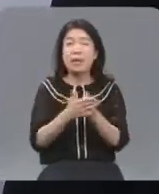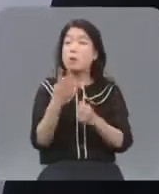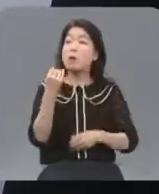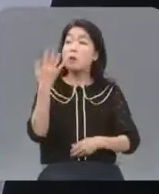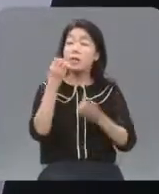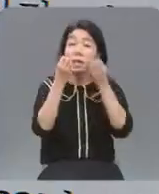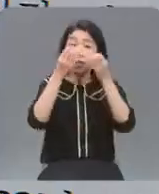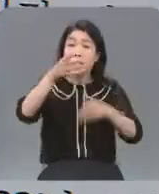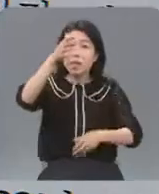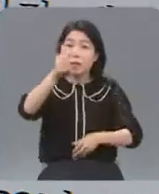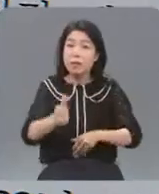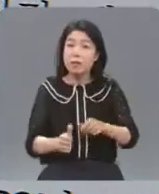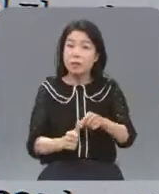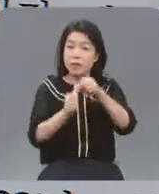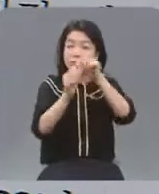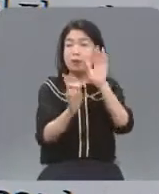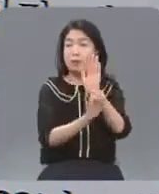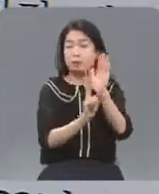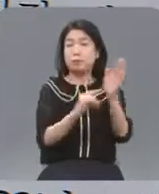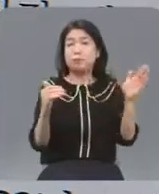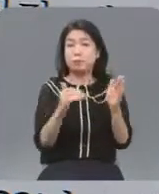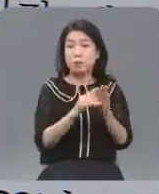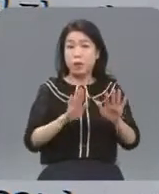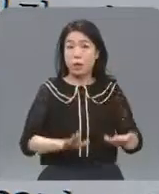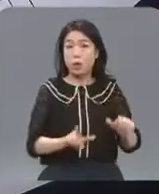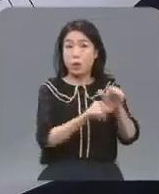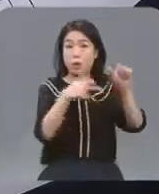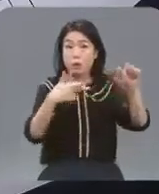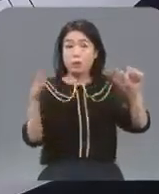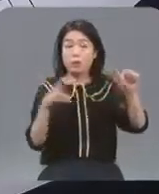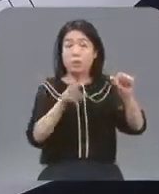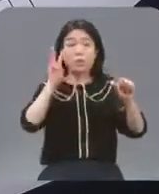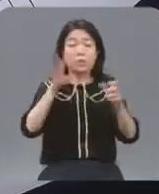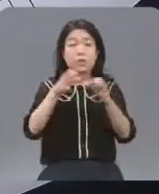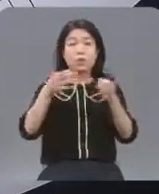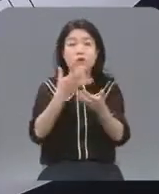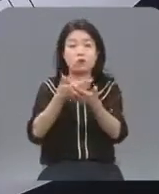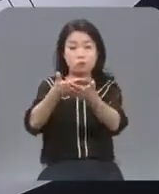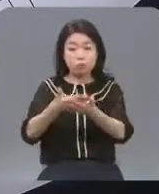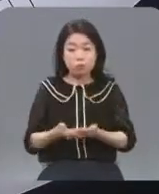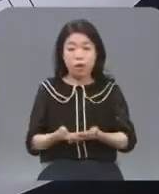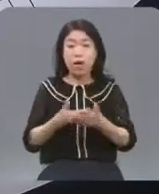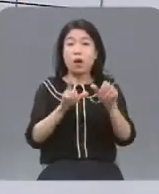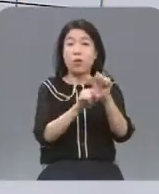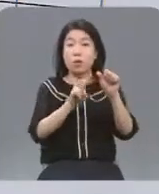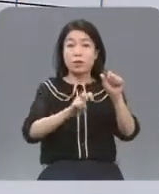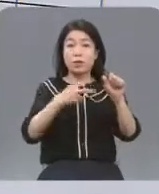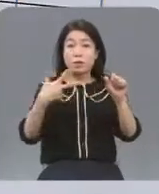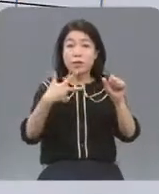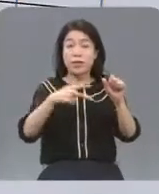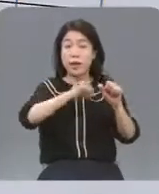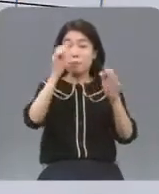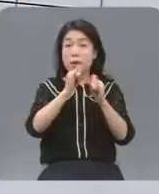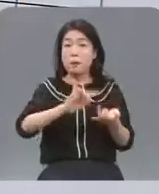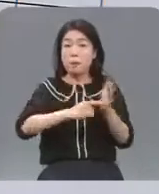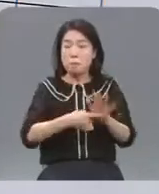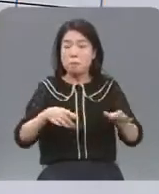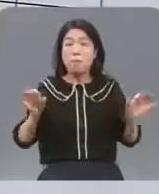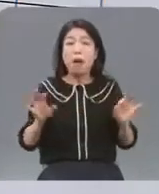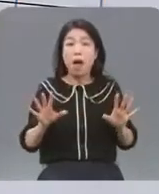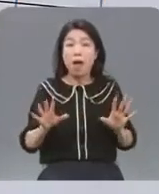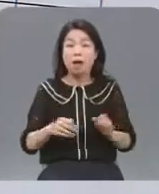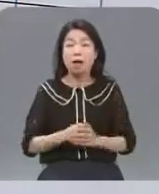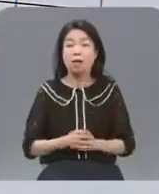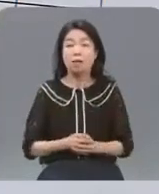채용공고를 했습니다 이다 17일부터 사흘 동안 서류를 받아서 오는 27일 합격자를 발표하는 초고속 채용